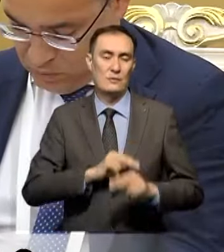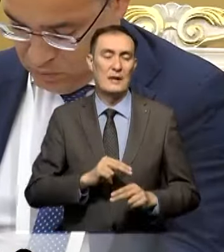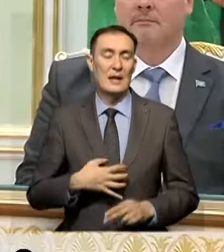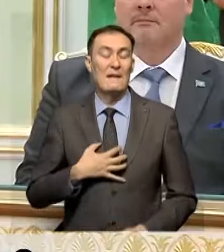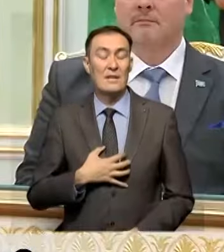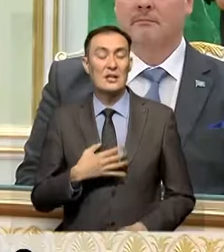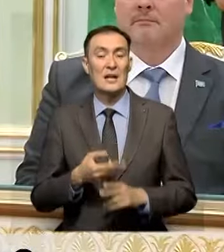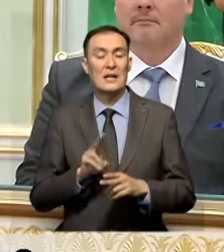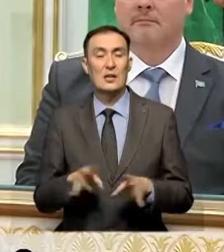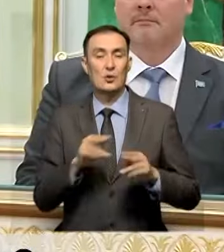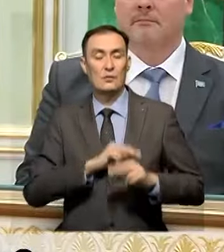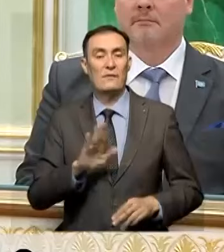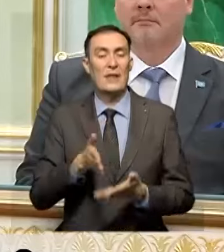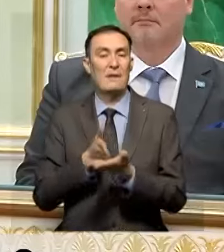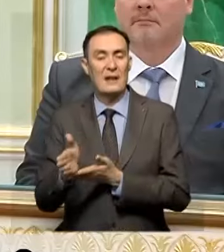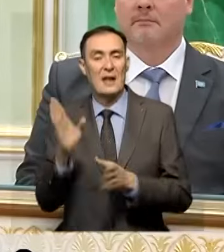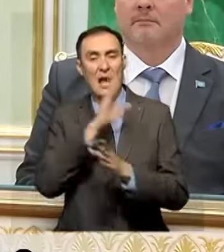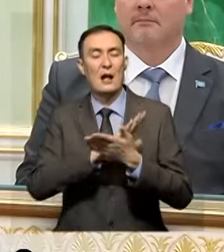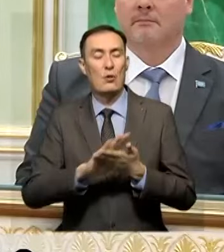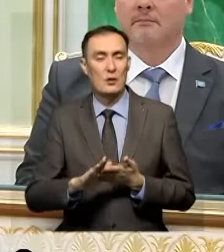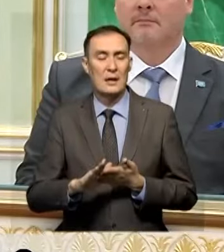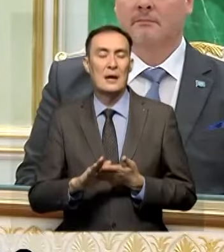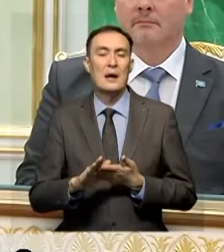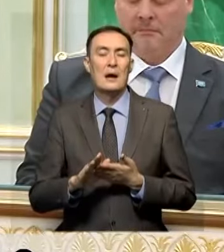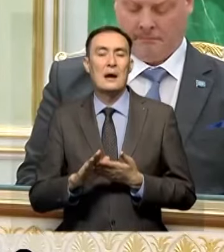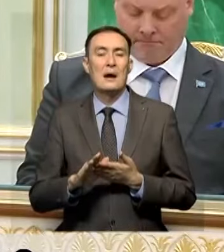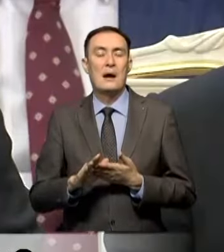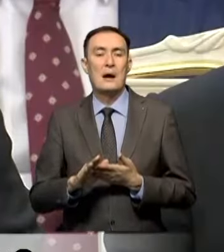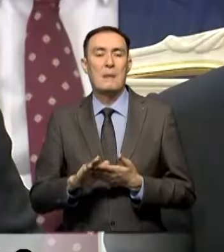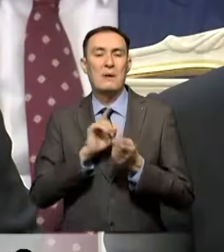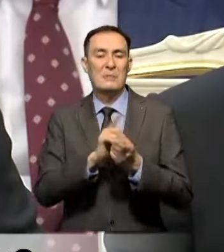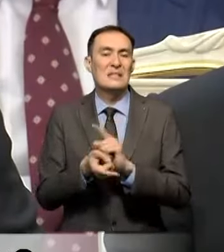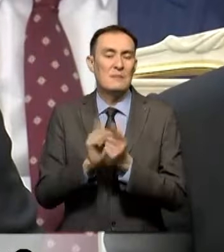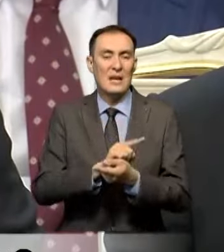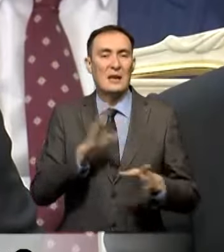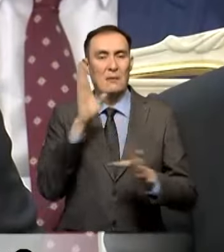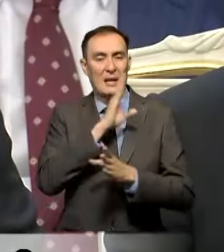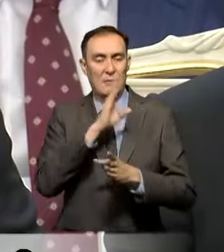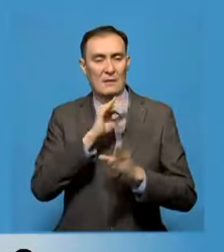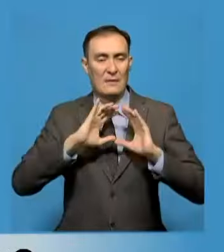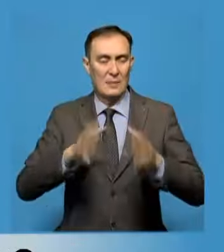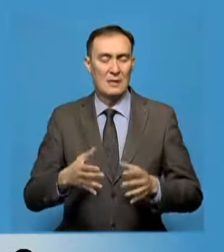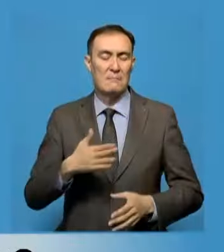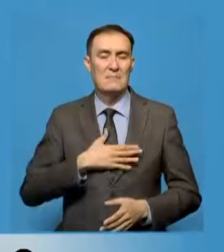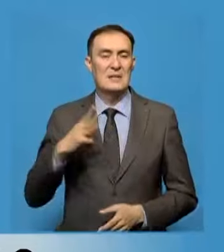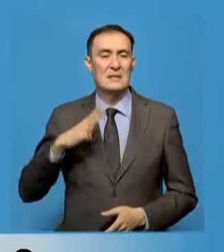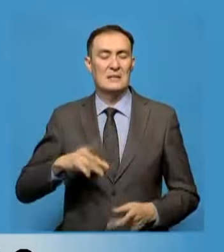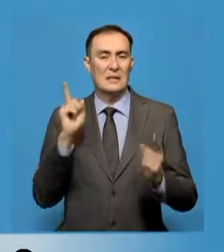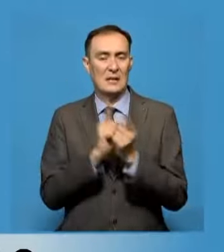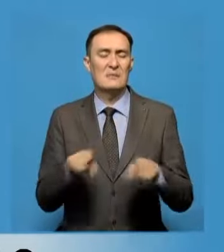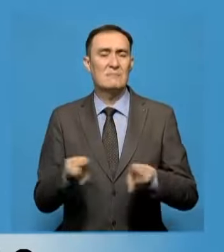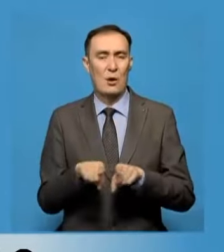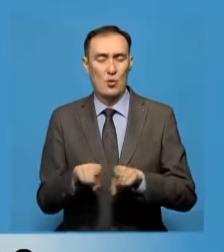значение представляет сотрудничество в сфере экологии, борьбы с последствиями изменения климата. Мы сталкиваемся со